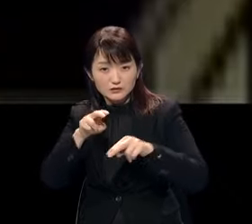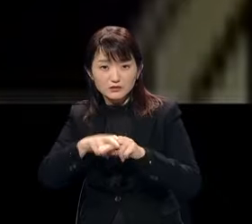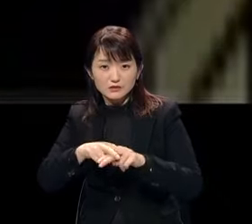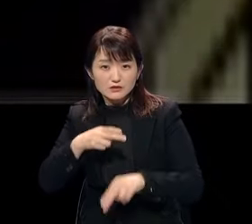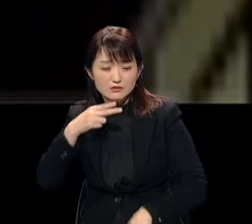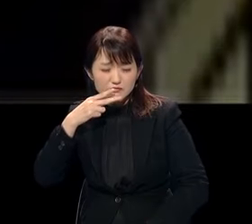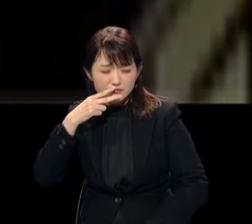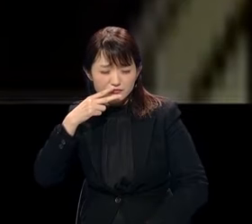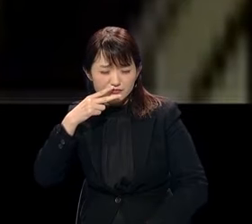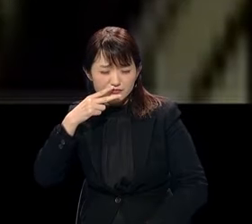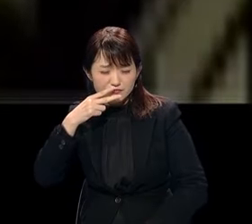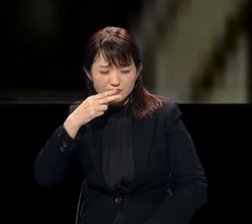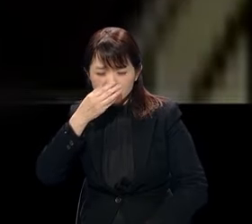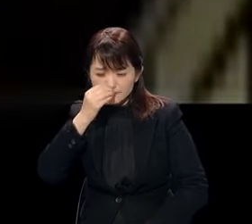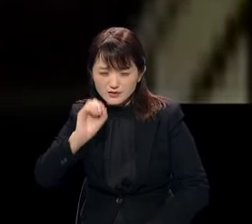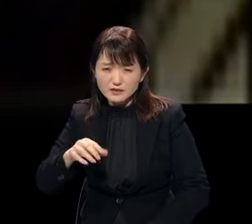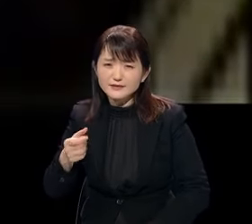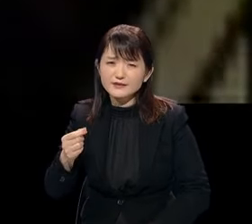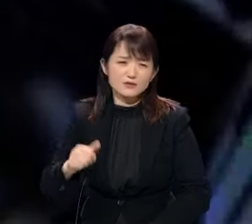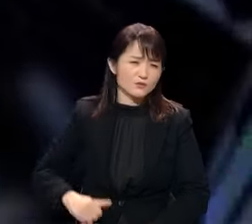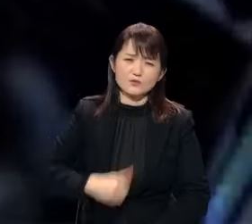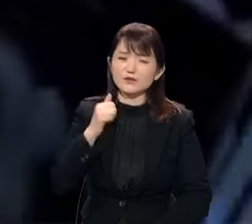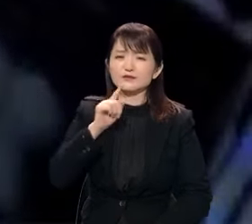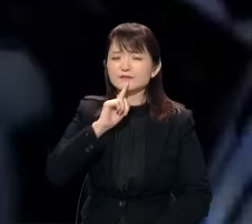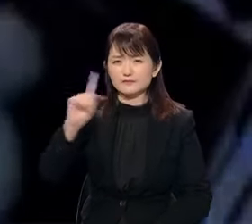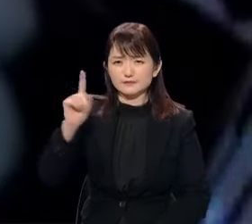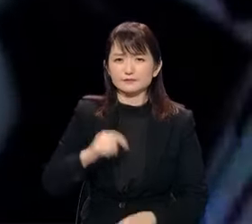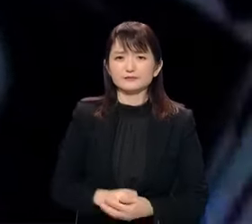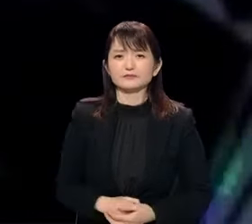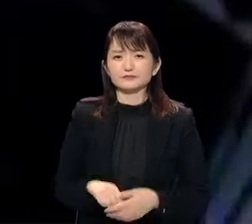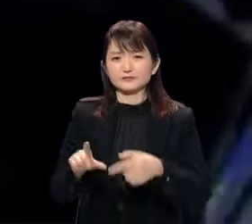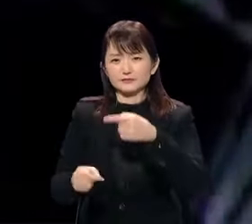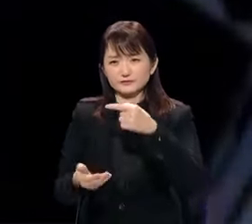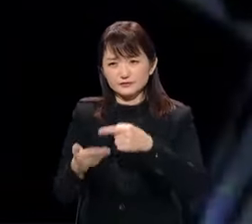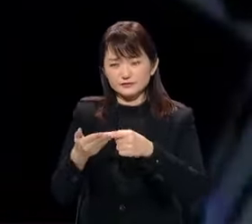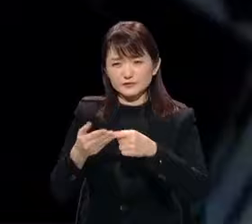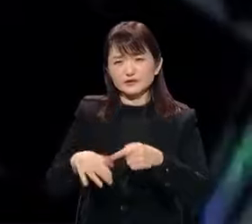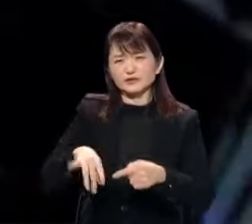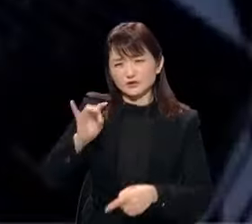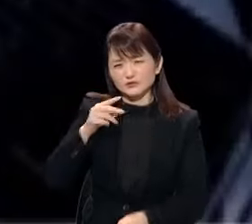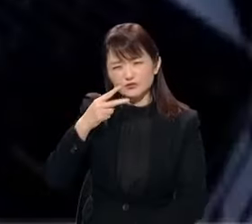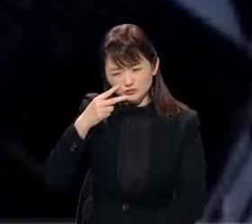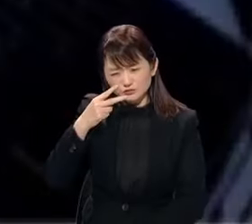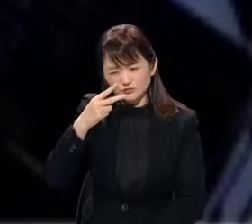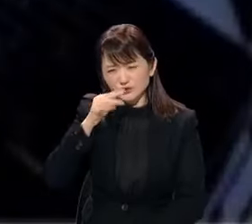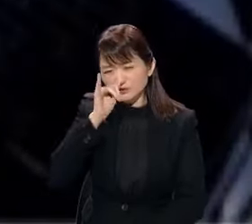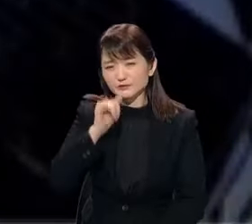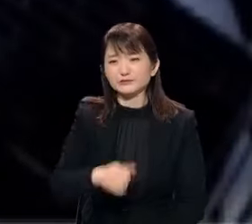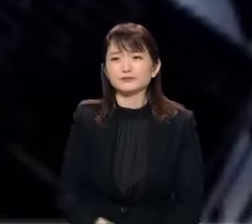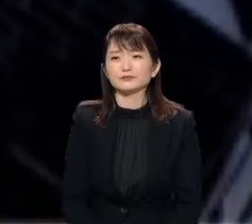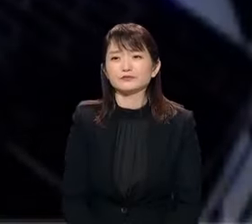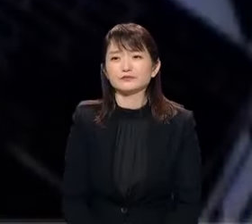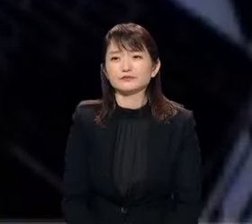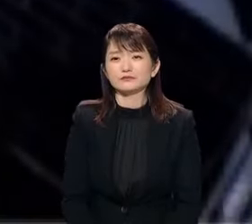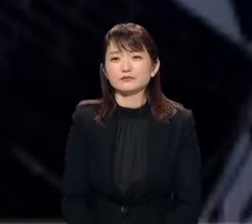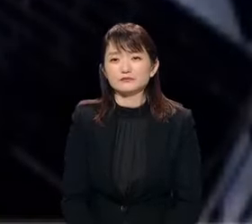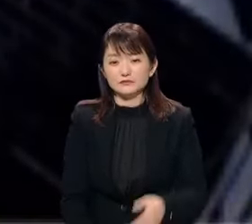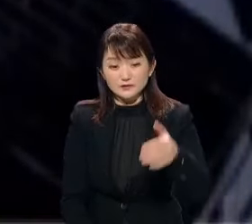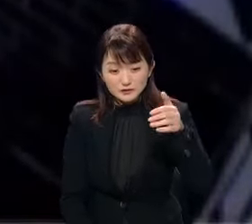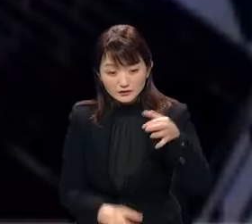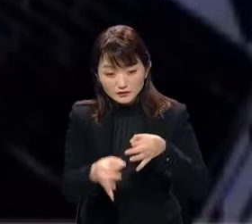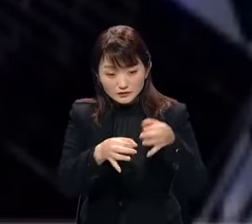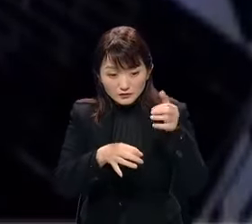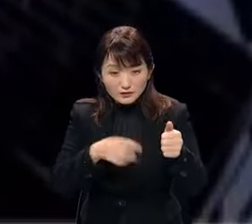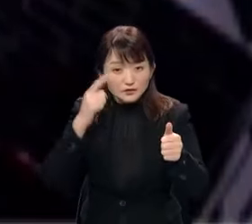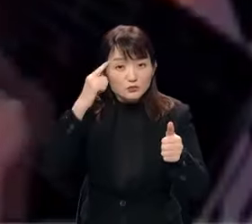것 같아서 더 화가 난다면서 제보 주셨습니다. 그렇습니다. 연초부터 연초 담배를 피고 있어요. 자, 교수님, 이 사장님이 가장 충격을